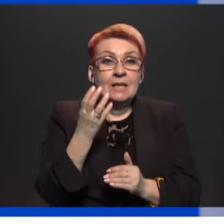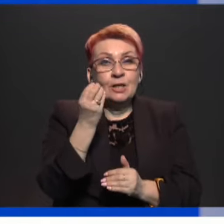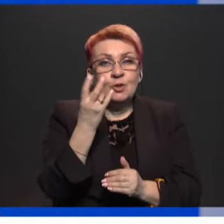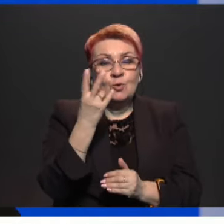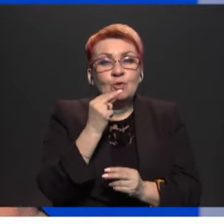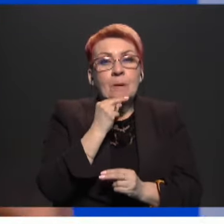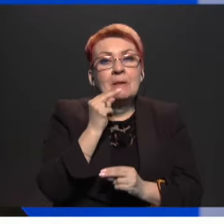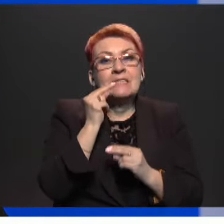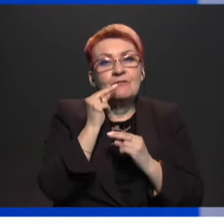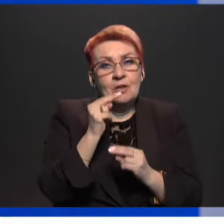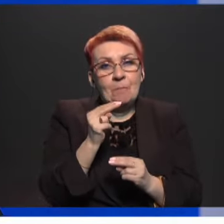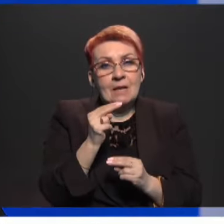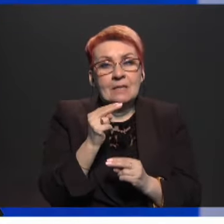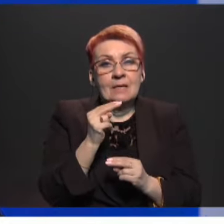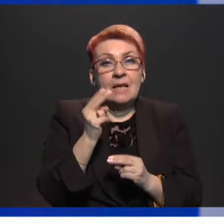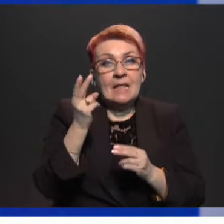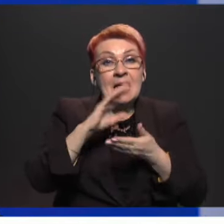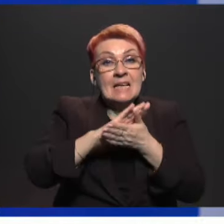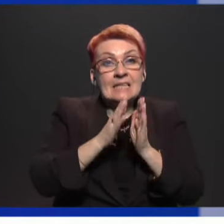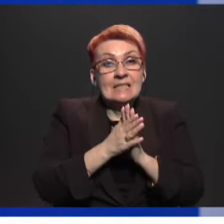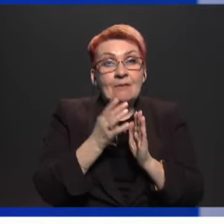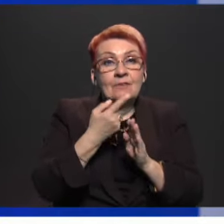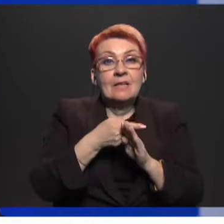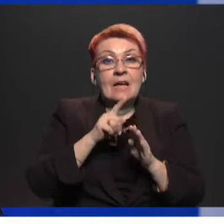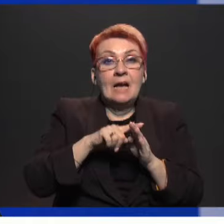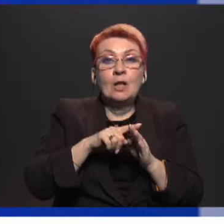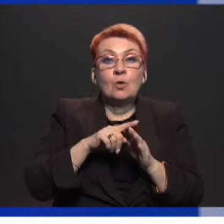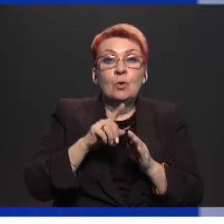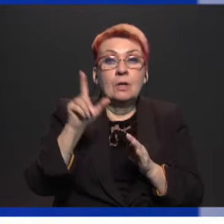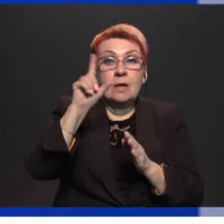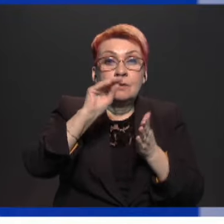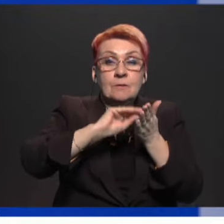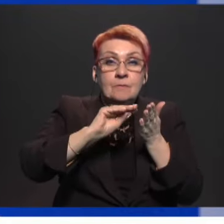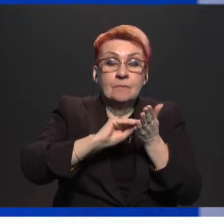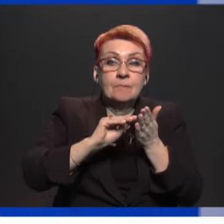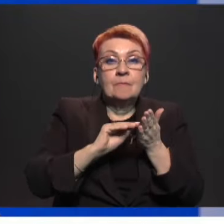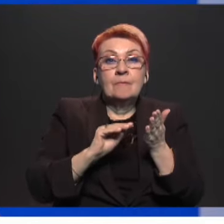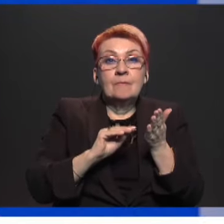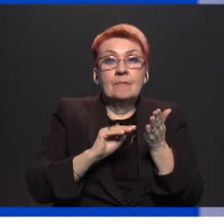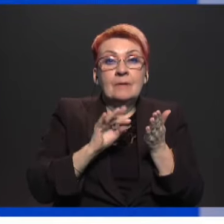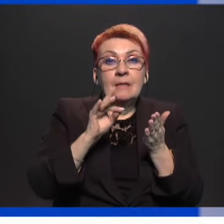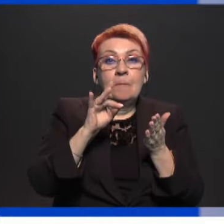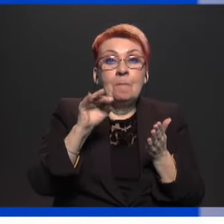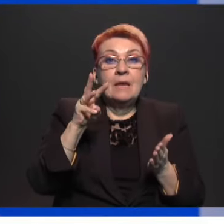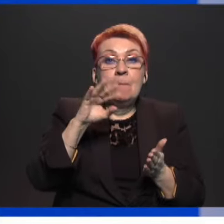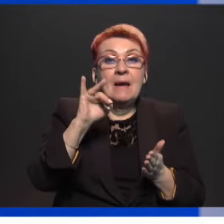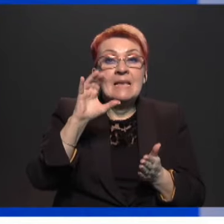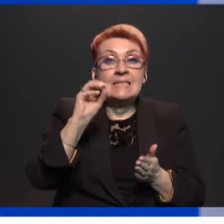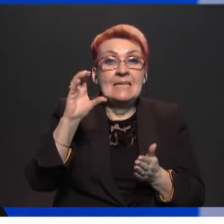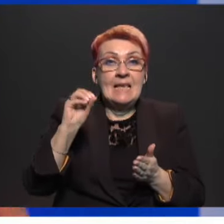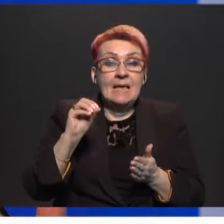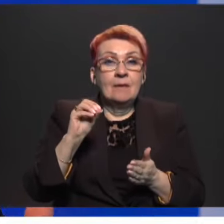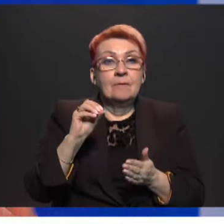на заповедь, которую Господь дал при Моисее. Кумира, идола, все это